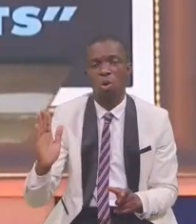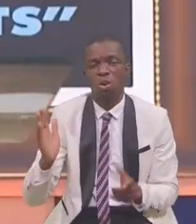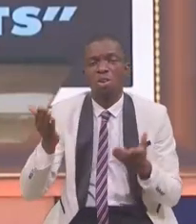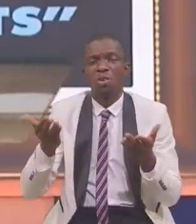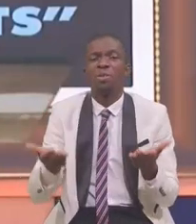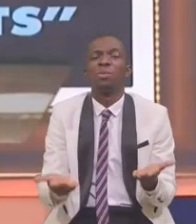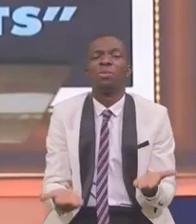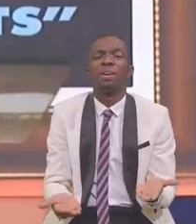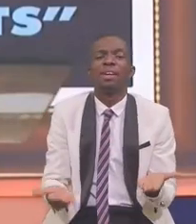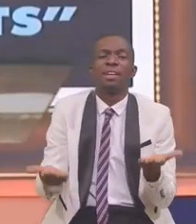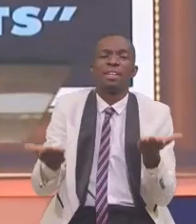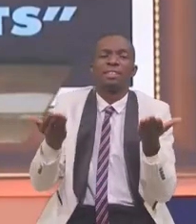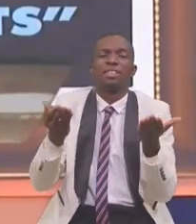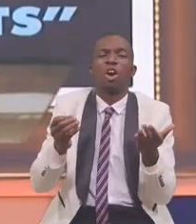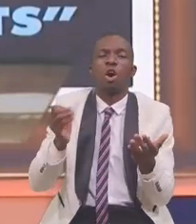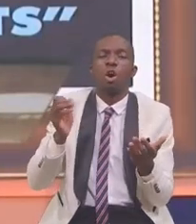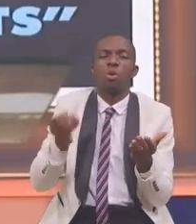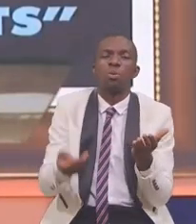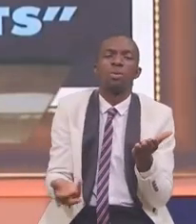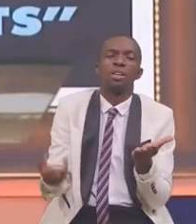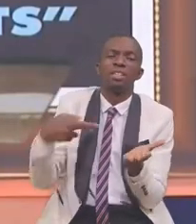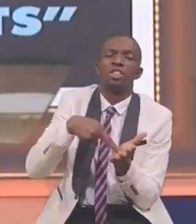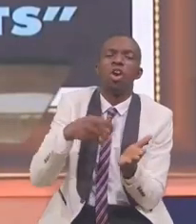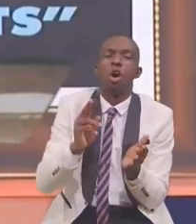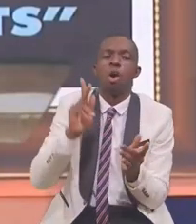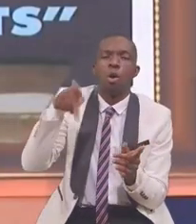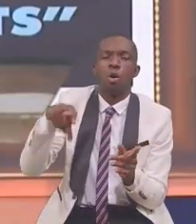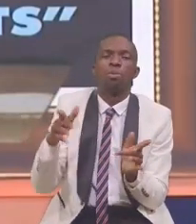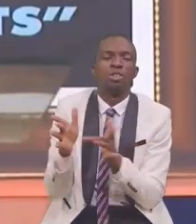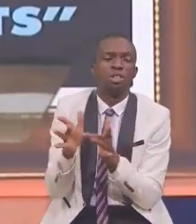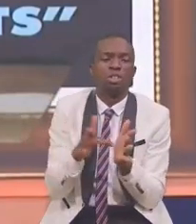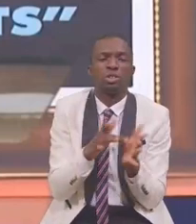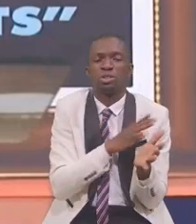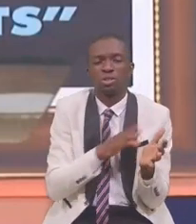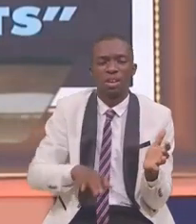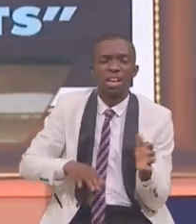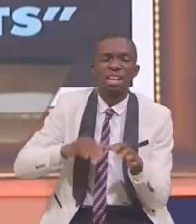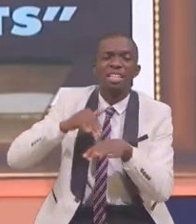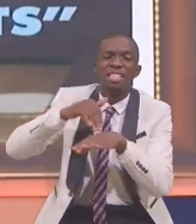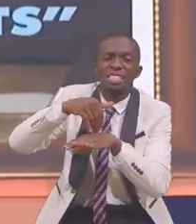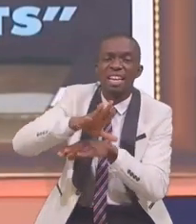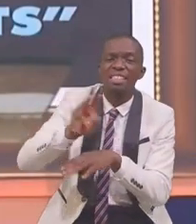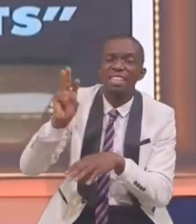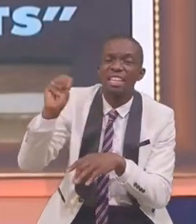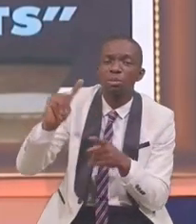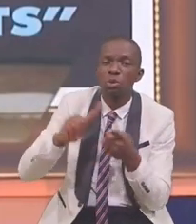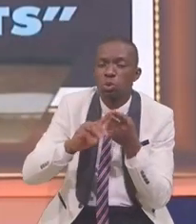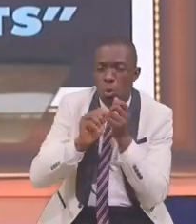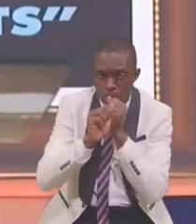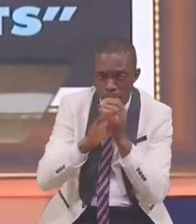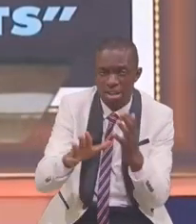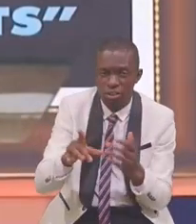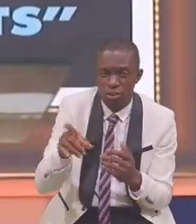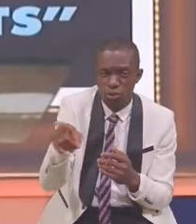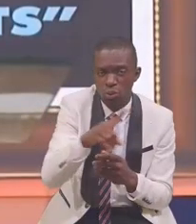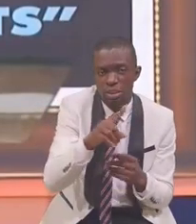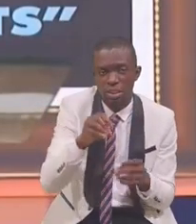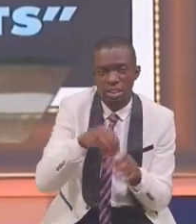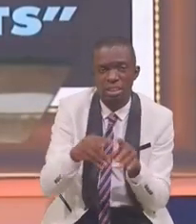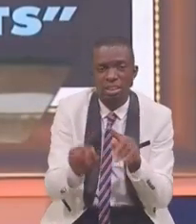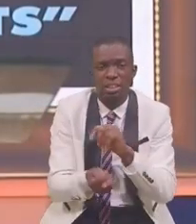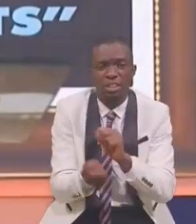pour vous bénir. C'est pourquoi Jésus a été envoyé. L'a envoyé pour vous bénir en détournant chacun de vous de